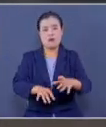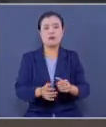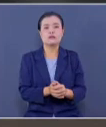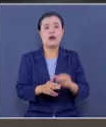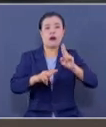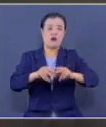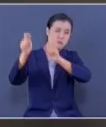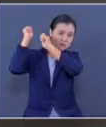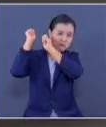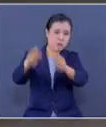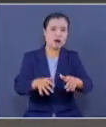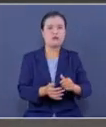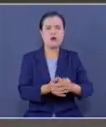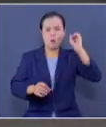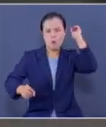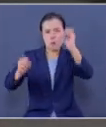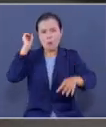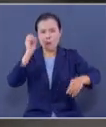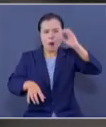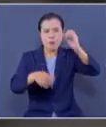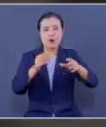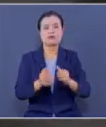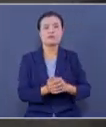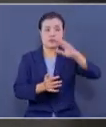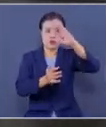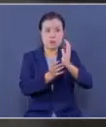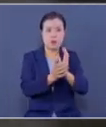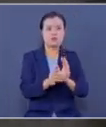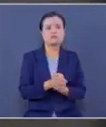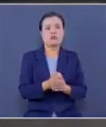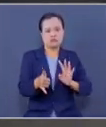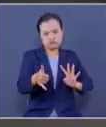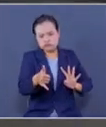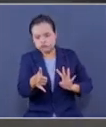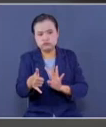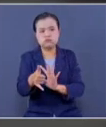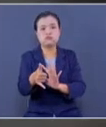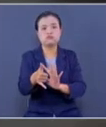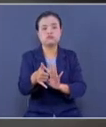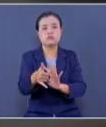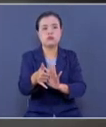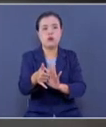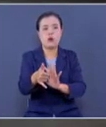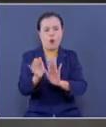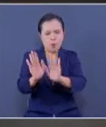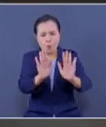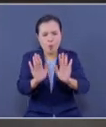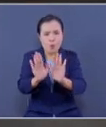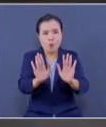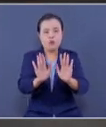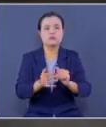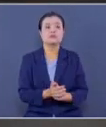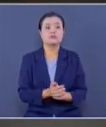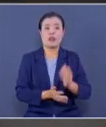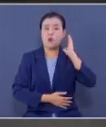ขว้างปาใส่ตำรวจอยู่ตลอดเวลาอืยิ่งตำรวจพยายามจะเข้าใกล้เพื่อจะควบคุมและหยุดพฤติกรรมเขาให้ได้